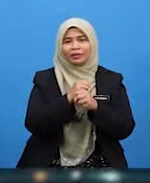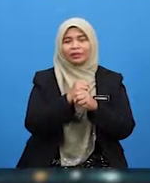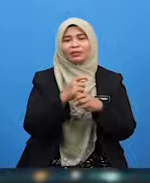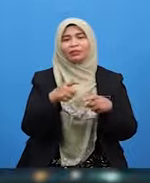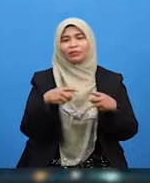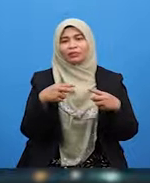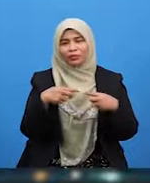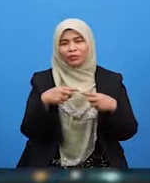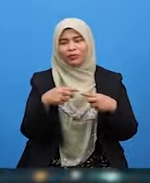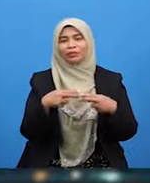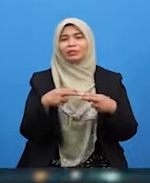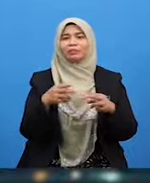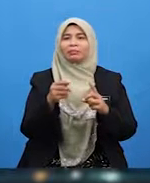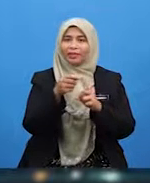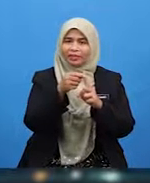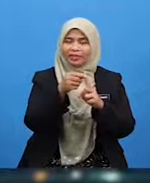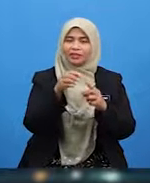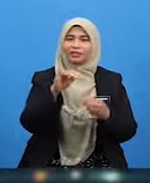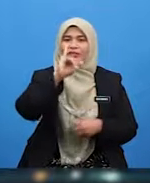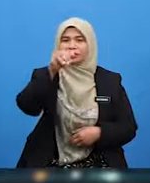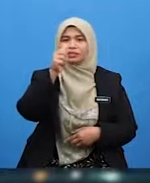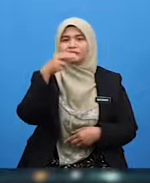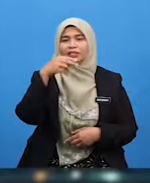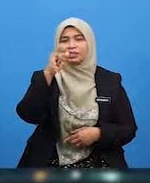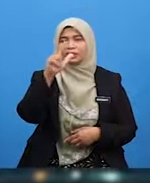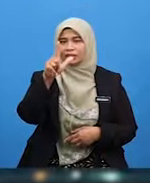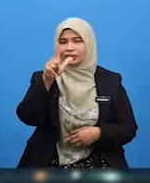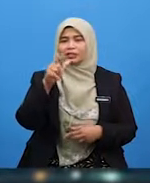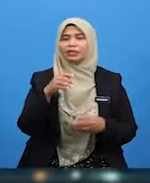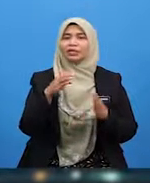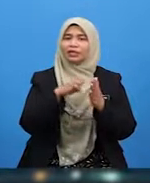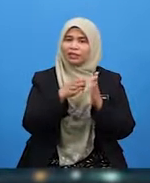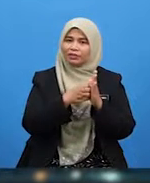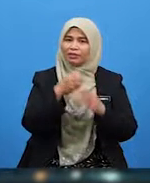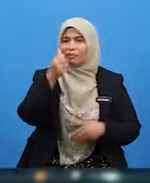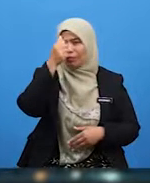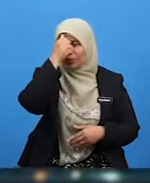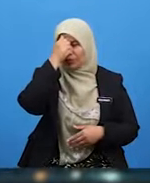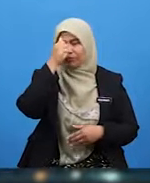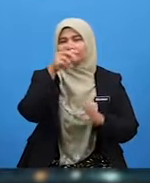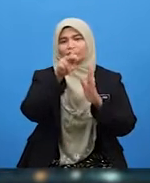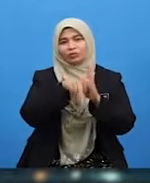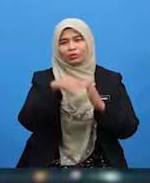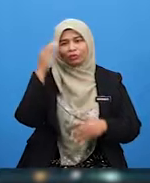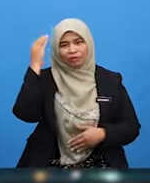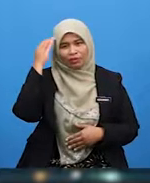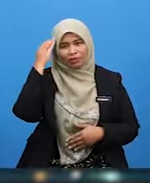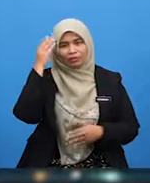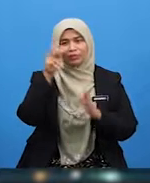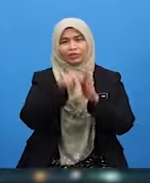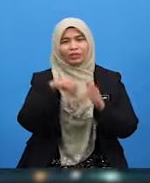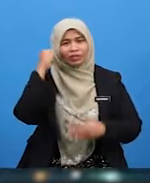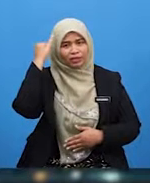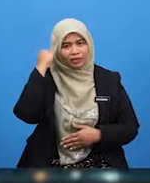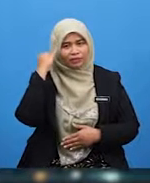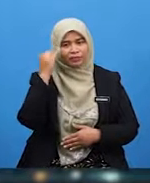kita pada hari ini. Di sini kita tahu bahawa jahil bererti bodoh, kurang arif, kurang ilmu